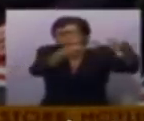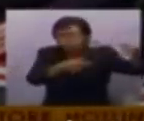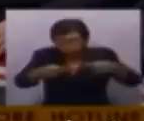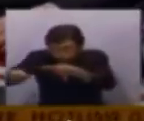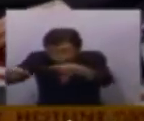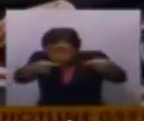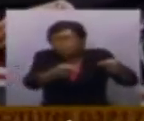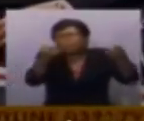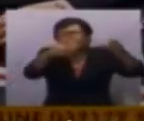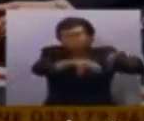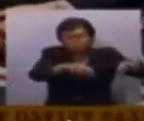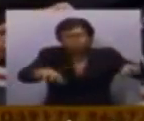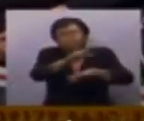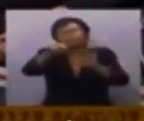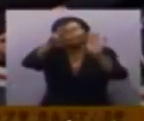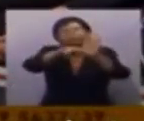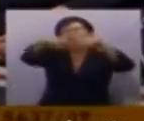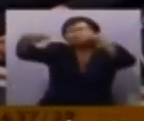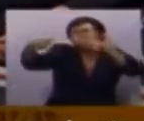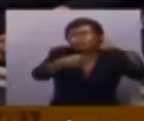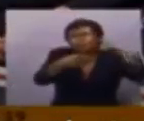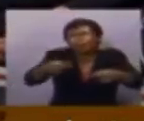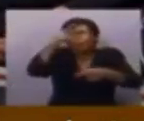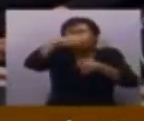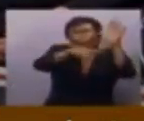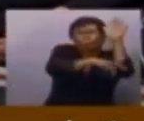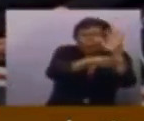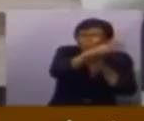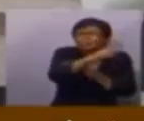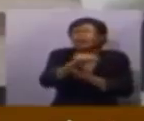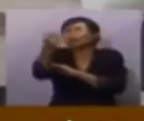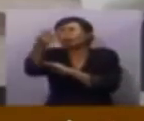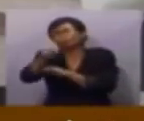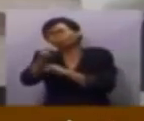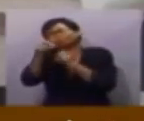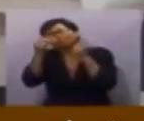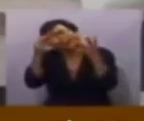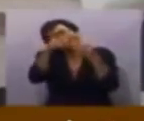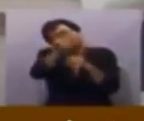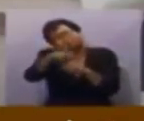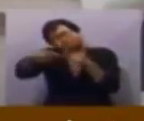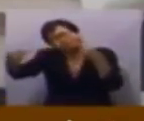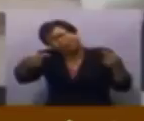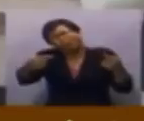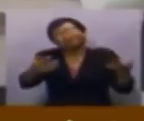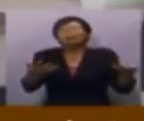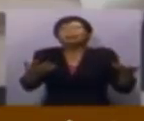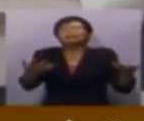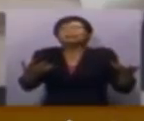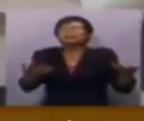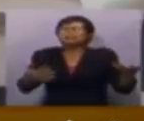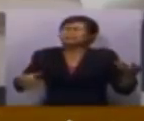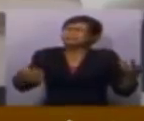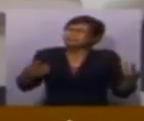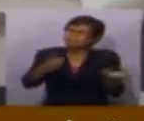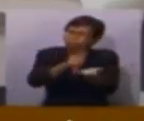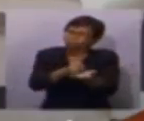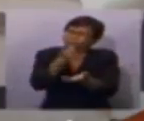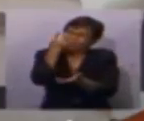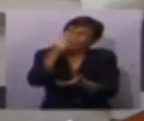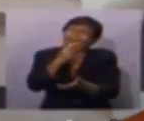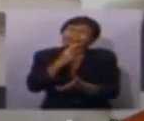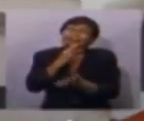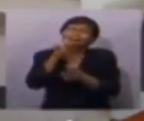kebanyakan kawasan dan kerusi yang ditandingi baik untuk parlimen dan juga DUN. Saya mengambil perkataan doktor sebentar